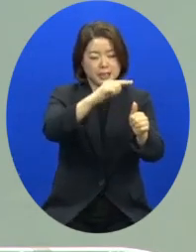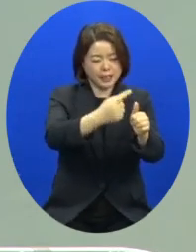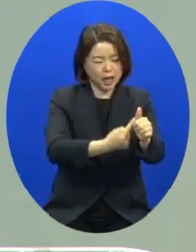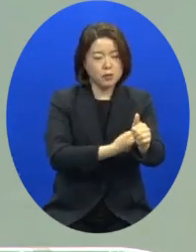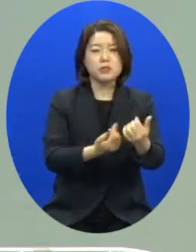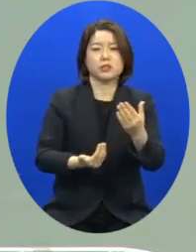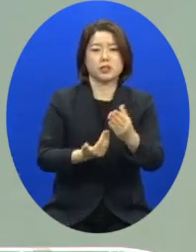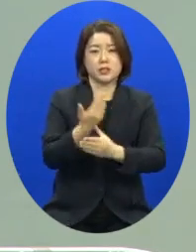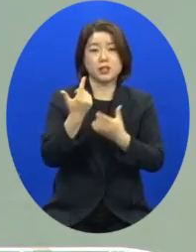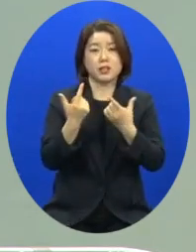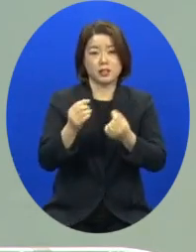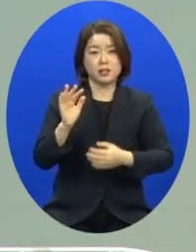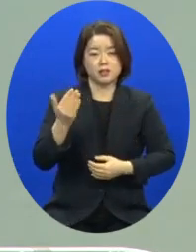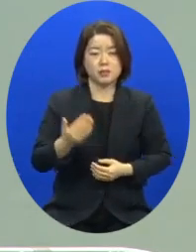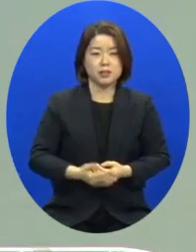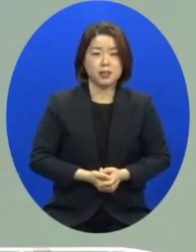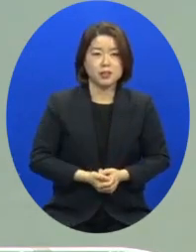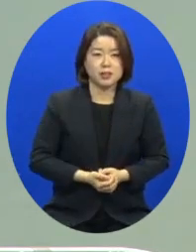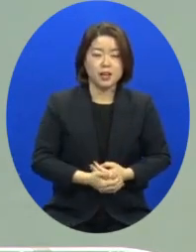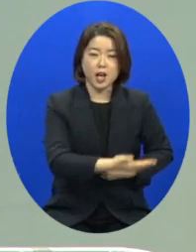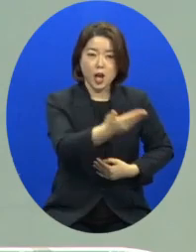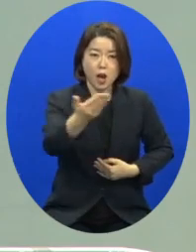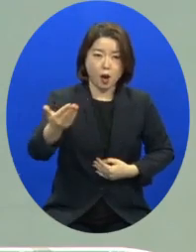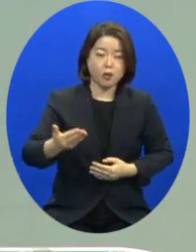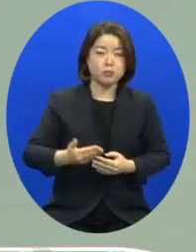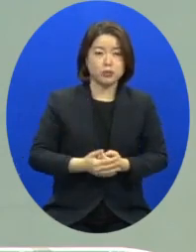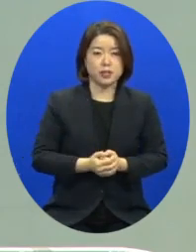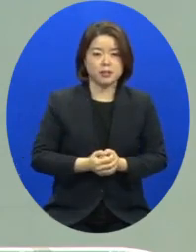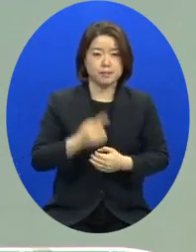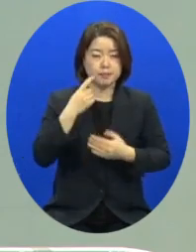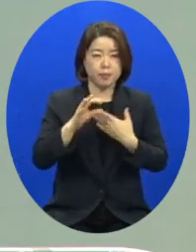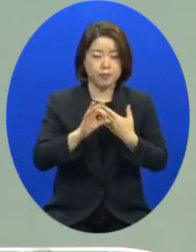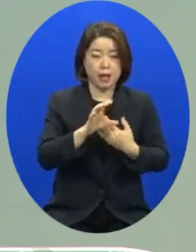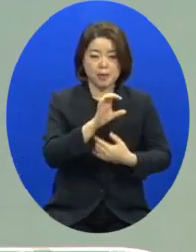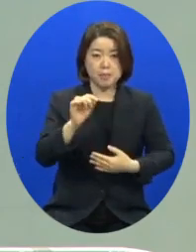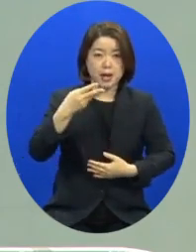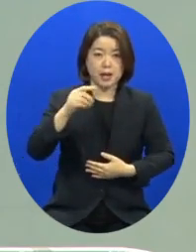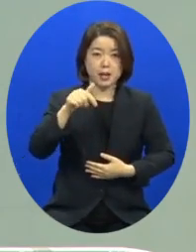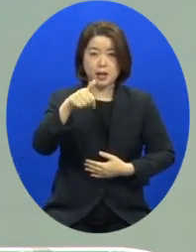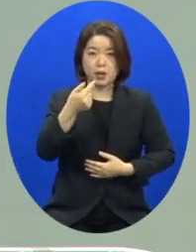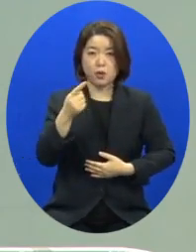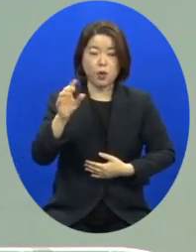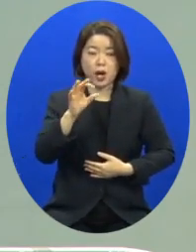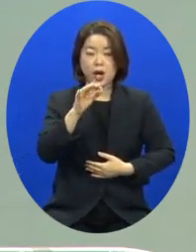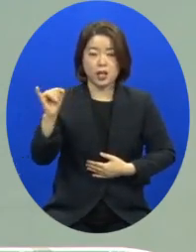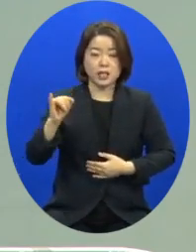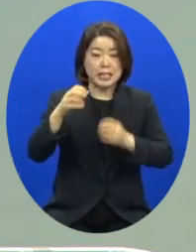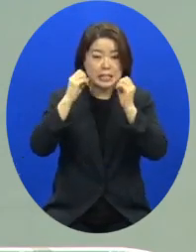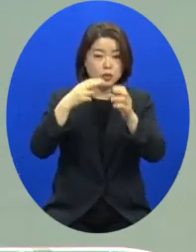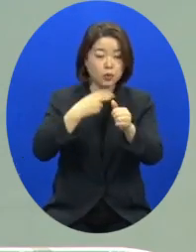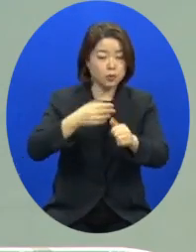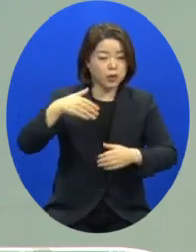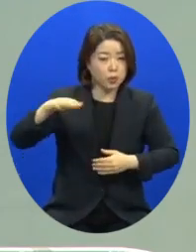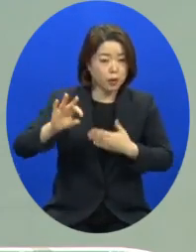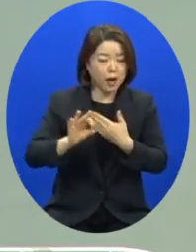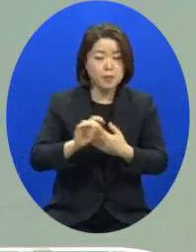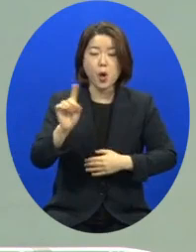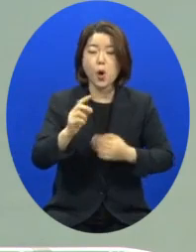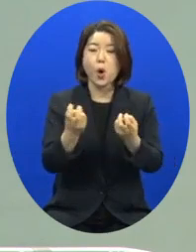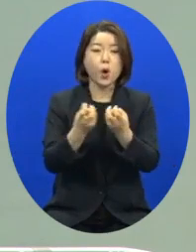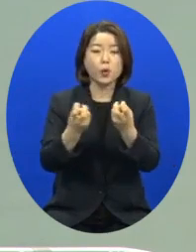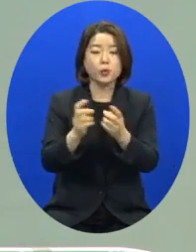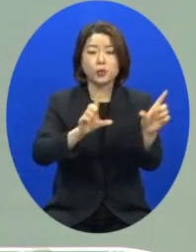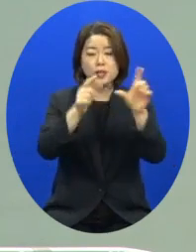자연스럽게 생깁니다. 여러분이 만약에 파라과이로 선교사로 가면 어떻게 사시겠습니까?